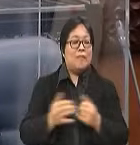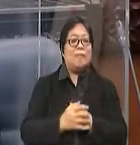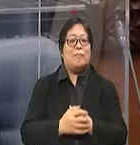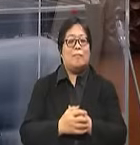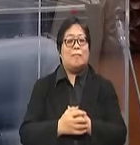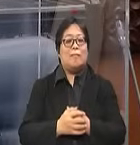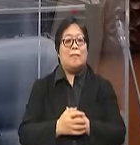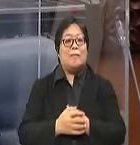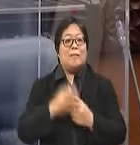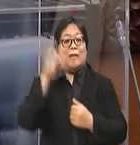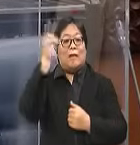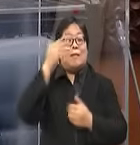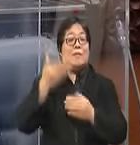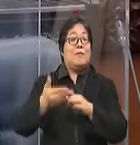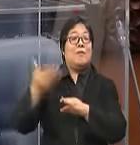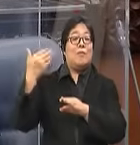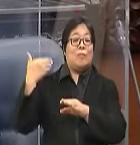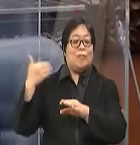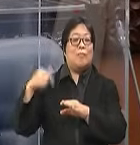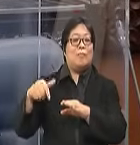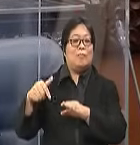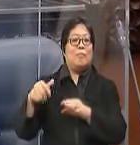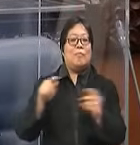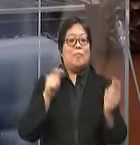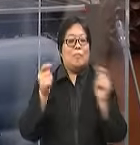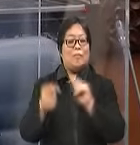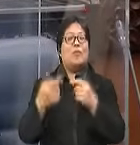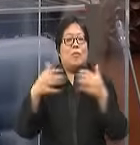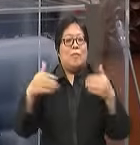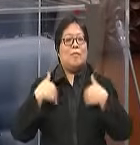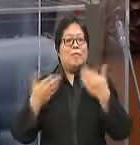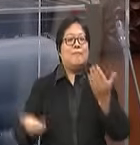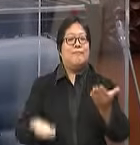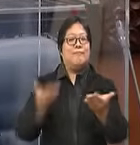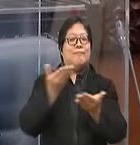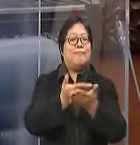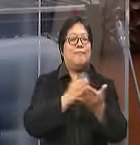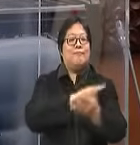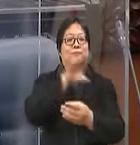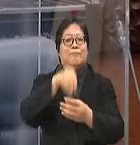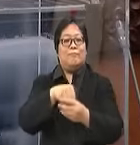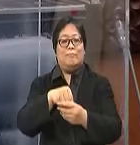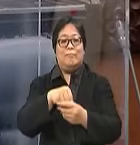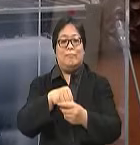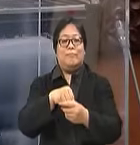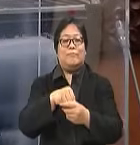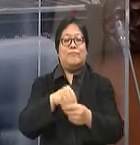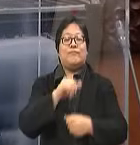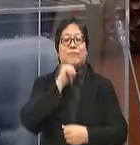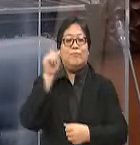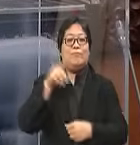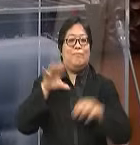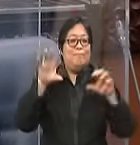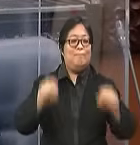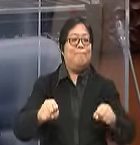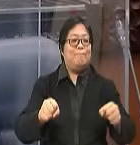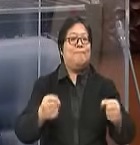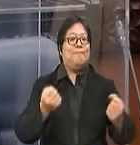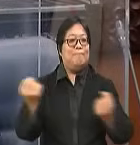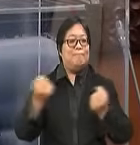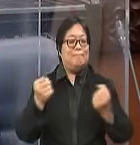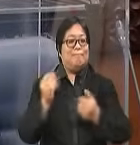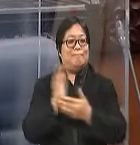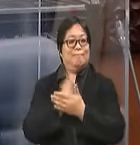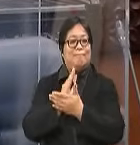memandangkan bawah kerajaan pendahulu pindahan telah dicadangkan Ia melibatkan bukan sahaja rampasan kendaraan ini